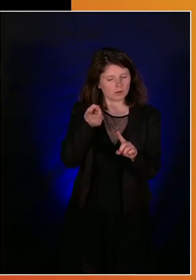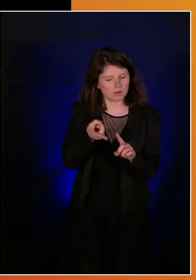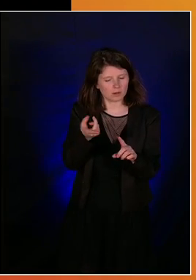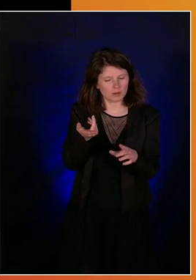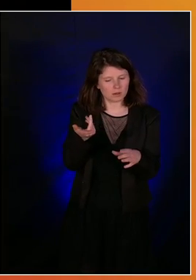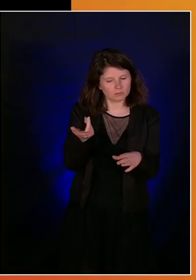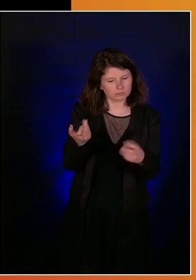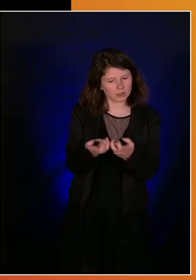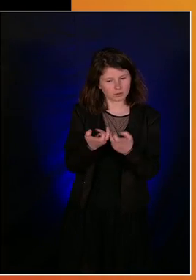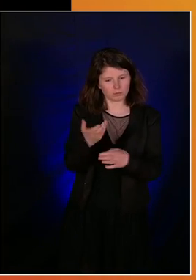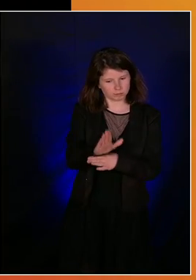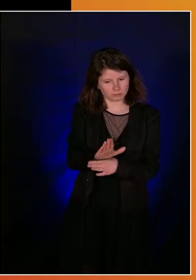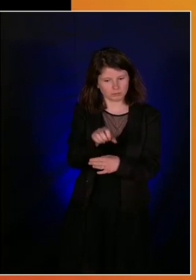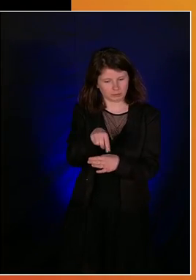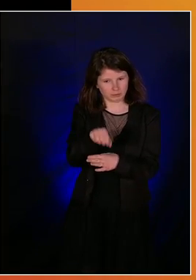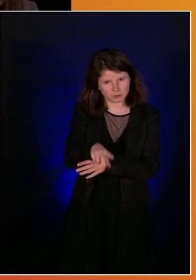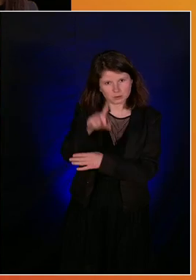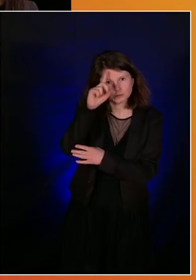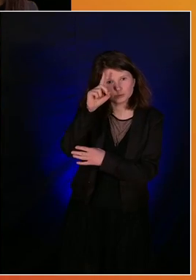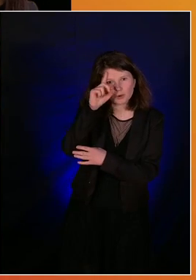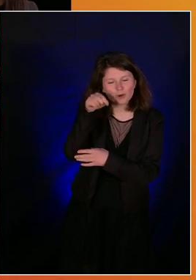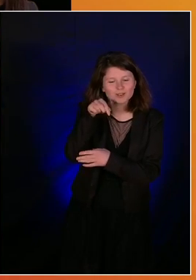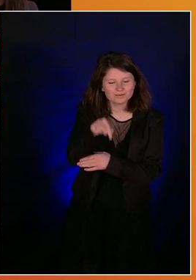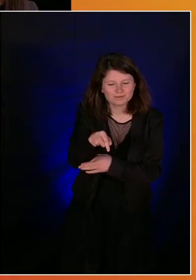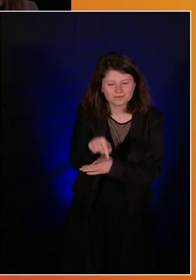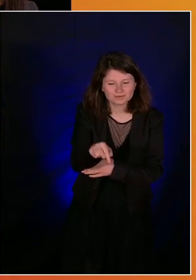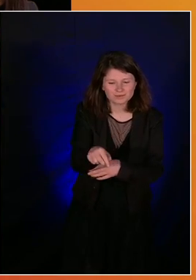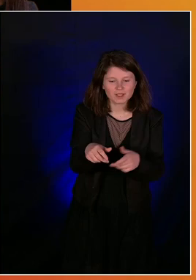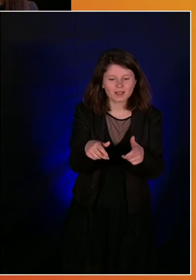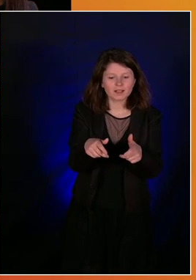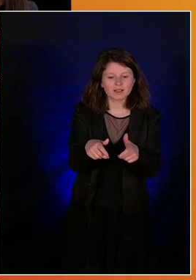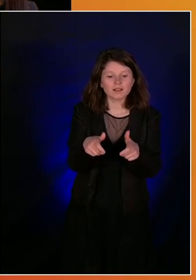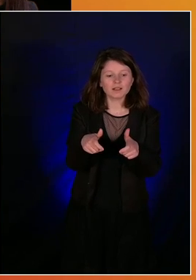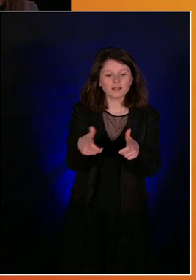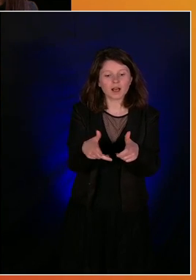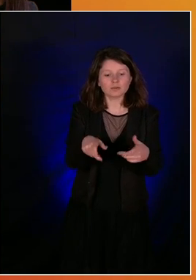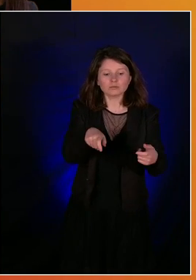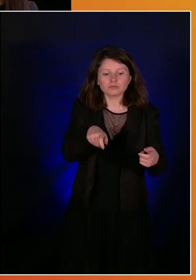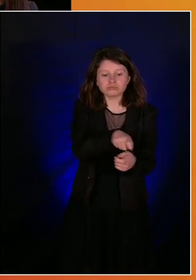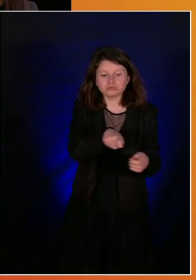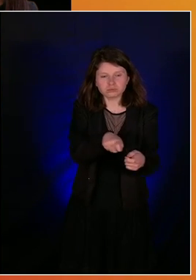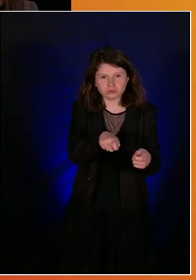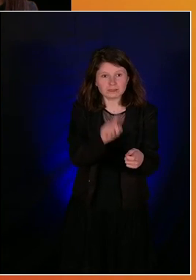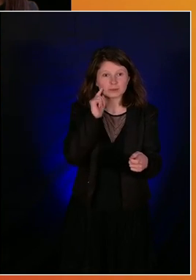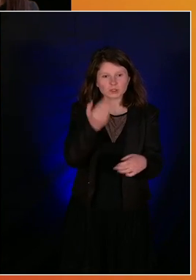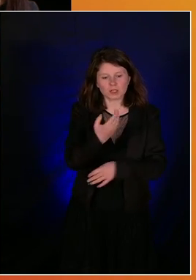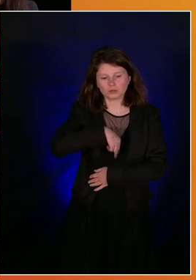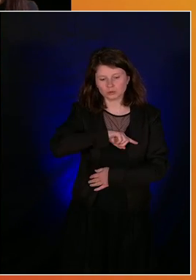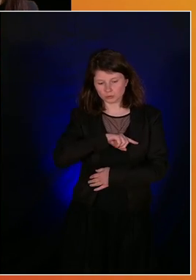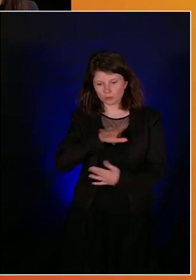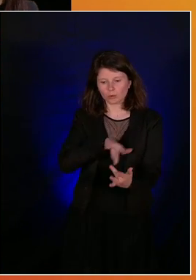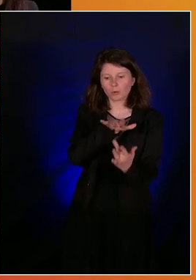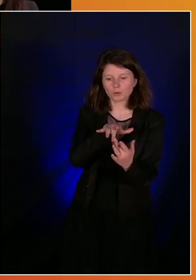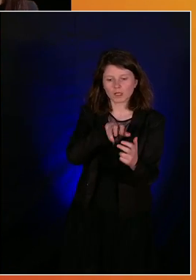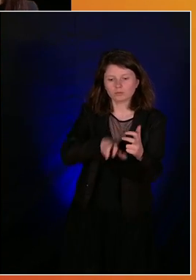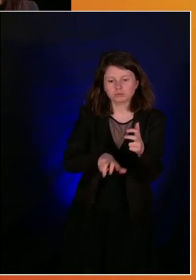l'entreprise donneuse d'ordre Monoprix qu'on a été en contact avec ces travailleurs du sous-traitant et ça c'est un élément essentiel pour obtenir